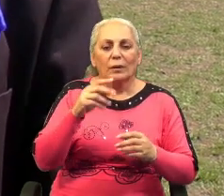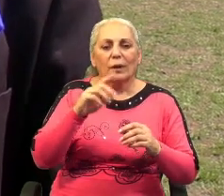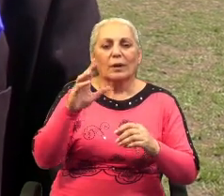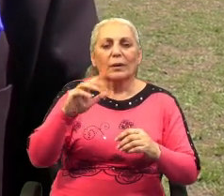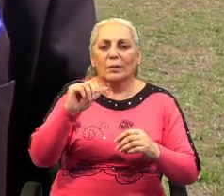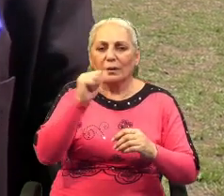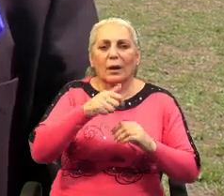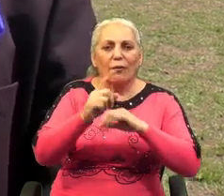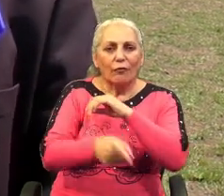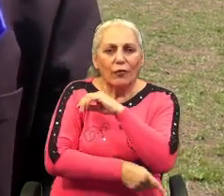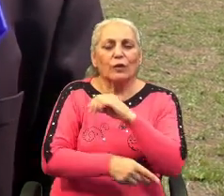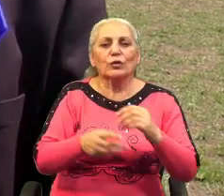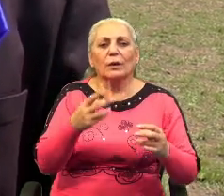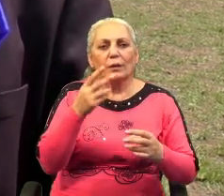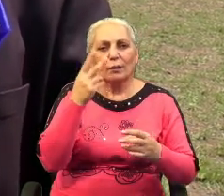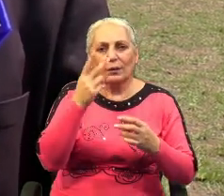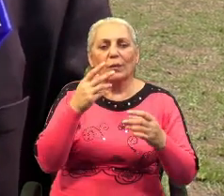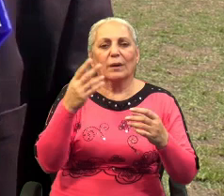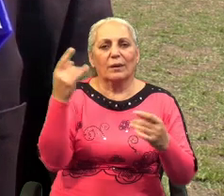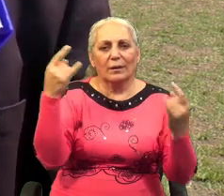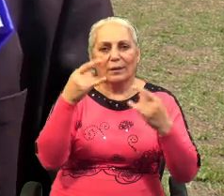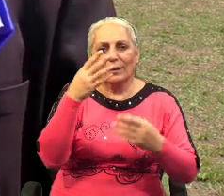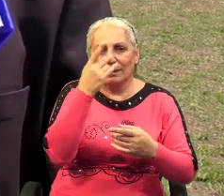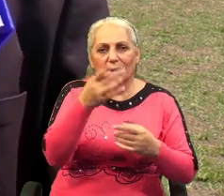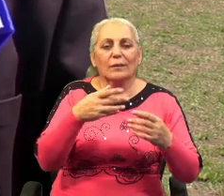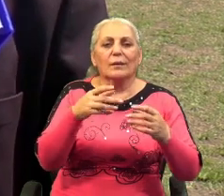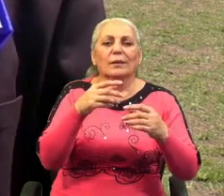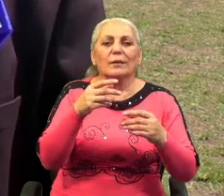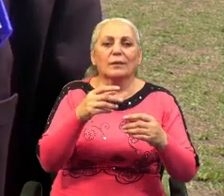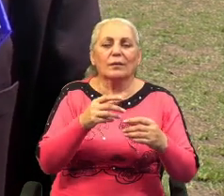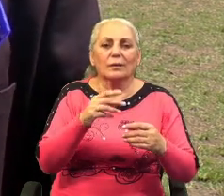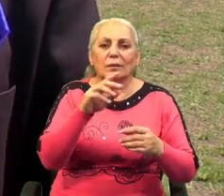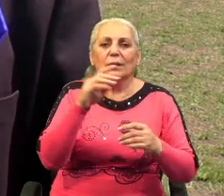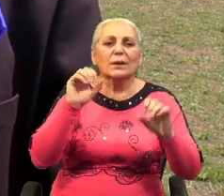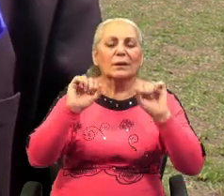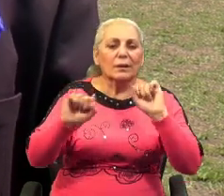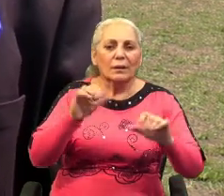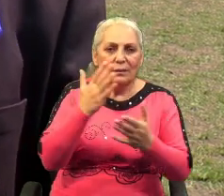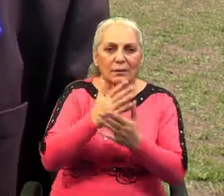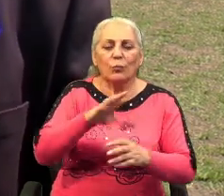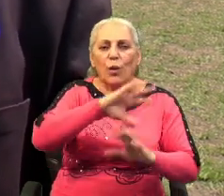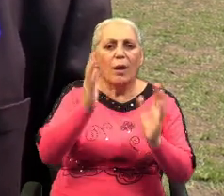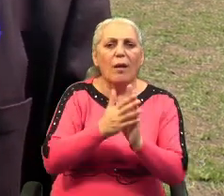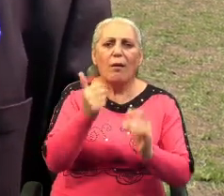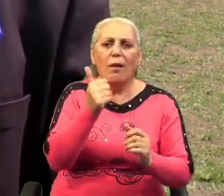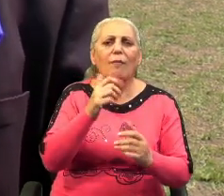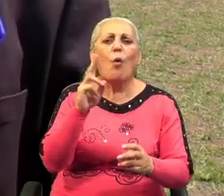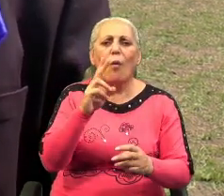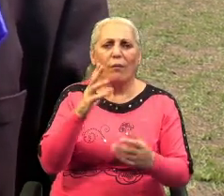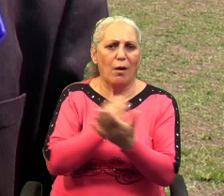տարեվերջին, ուրեմն տեսահերից է ներկայացվում է սպորտի նախարարություն, որտեղ որոշվում են լավագույն կազմակերպիչները և